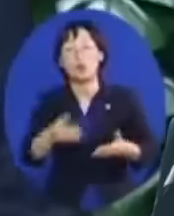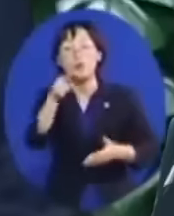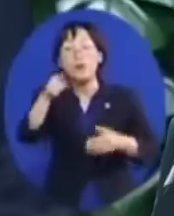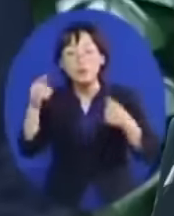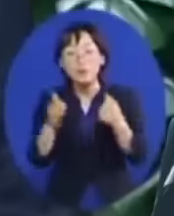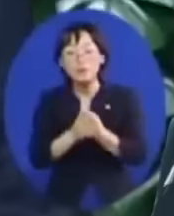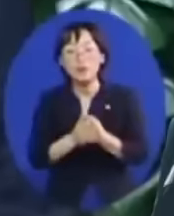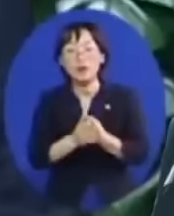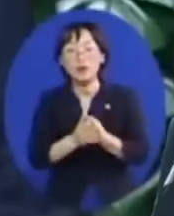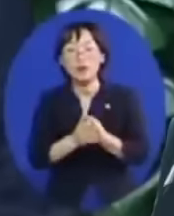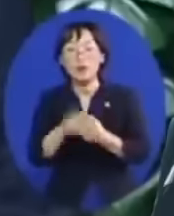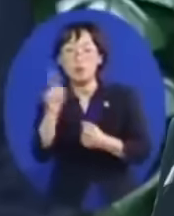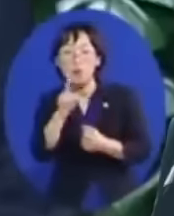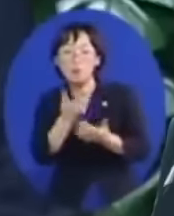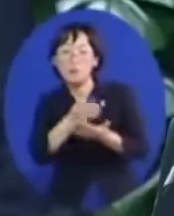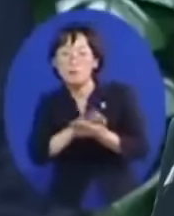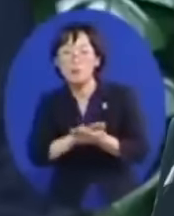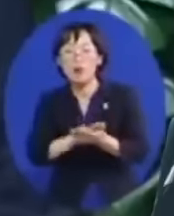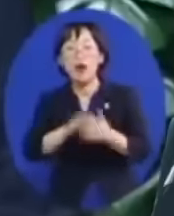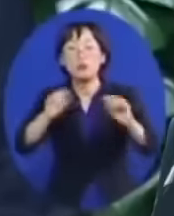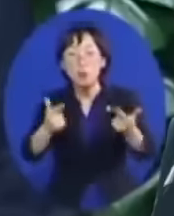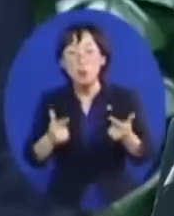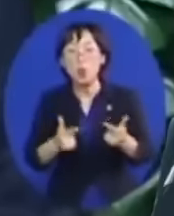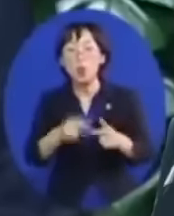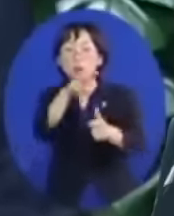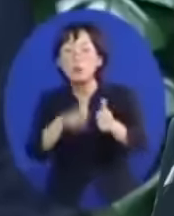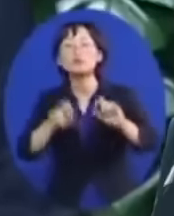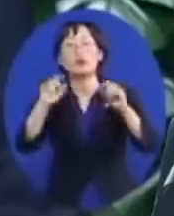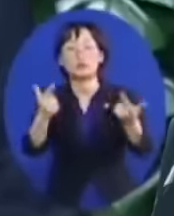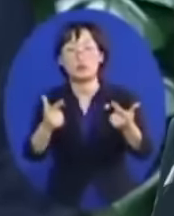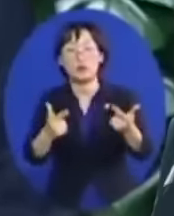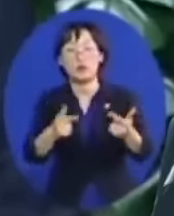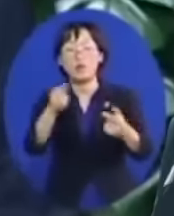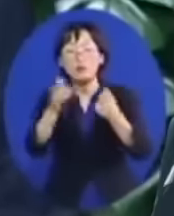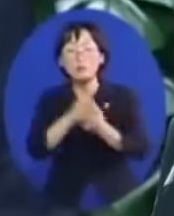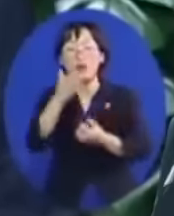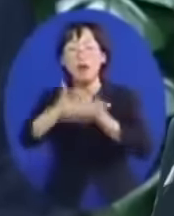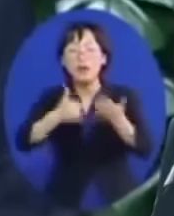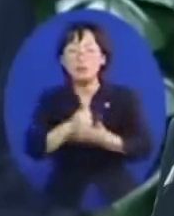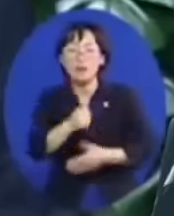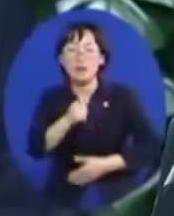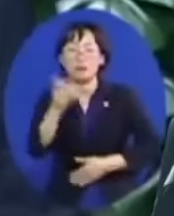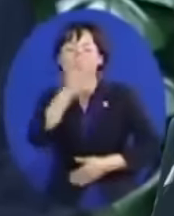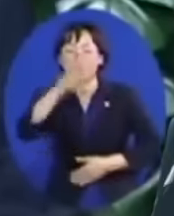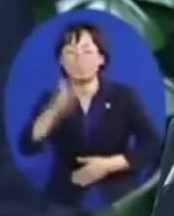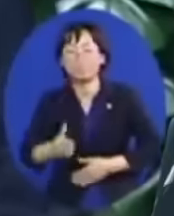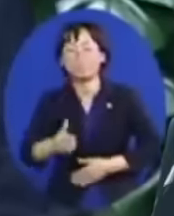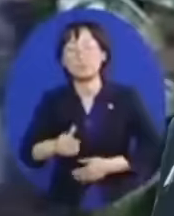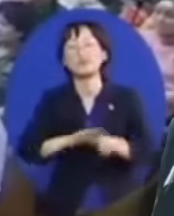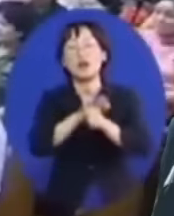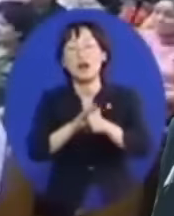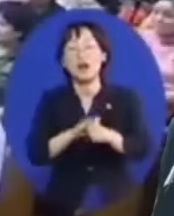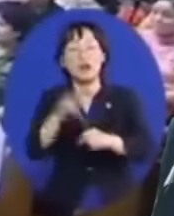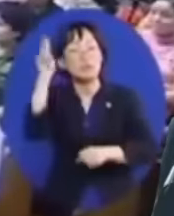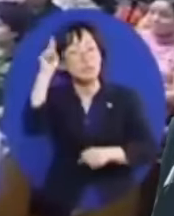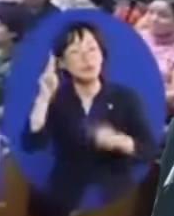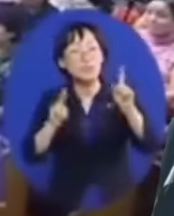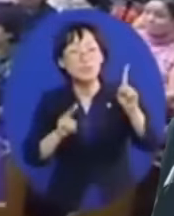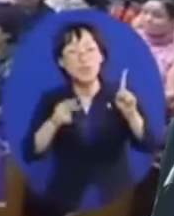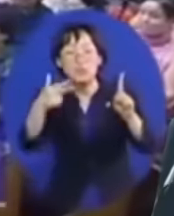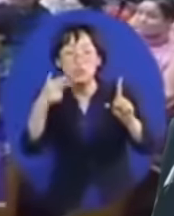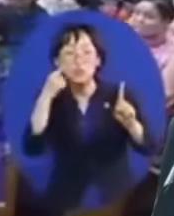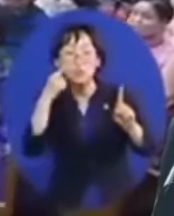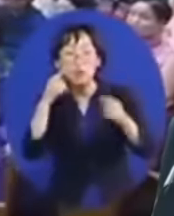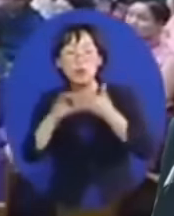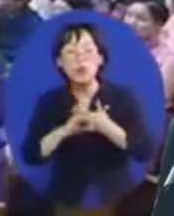그러므로 변별될 수도 없고 우리를 미워할 수도 없는 것입니다. 하나님은 절대 사랑을 하고 있는 것입니다. 야고보서 1장 6절로 7절에